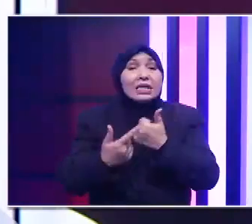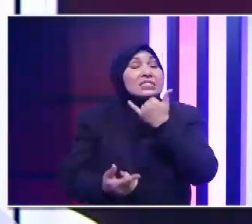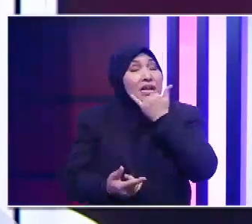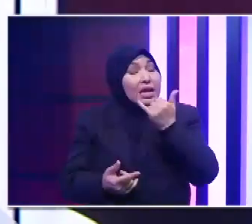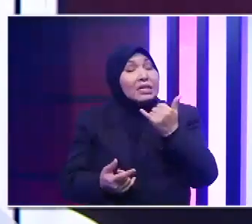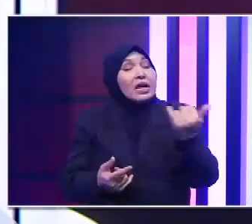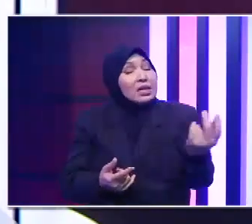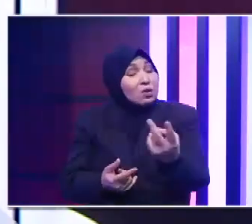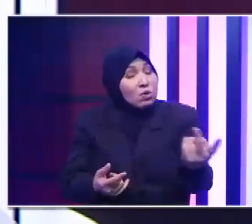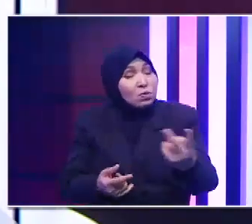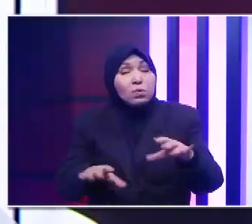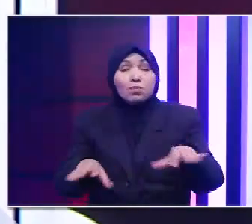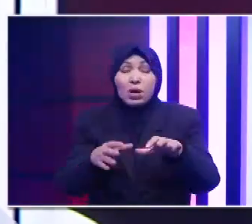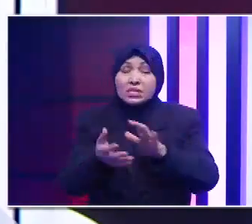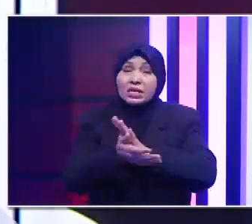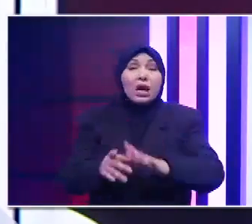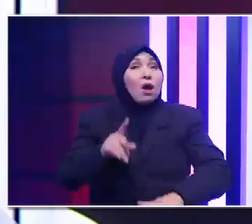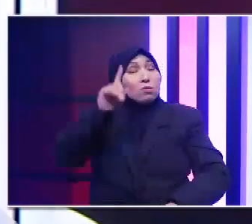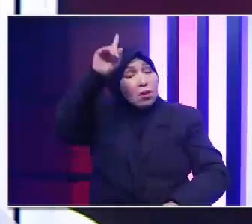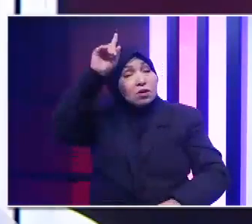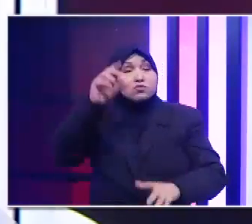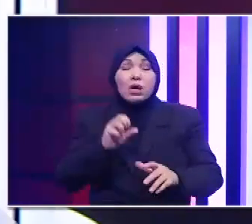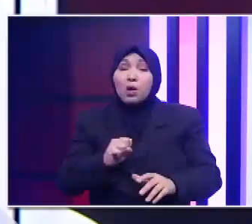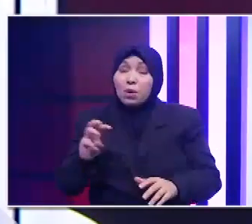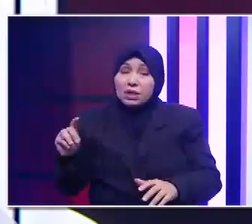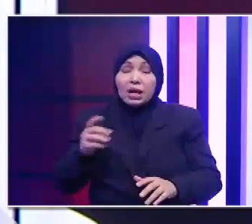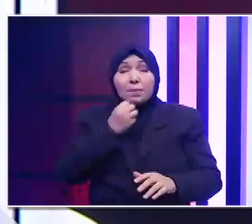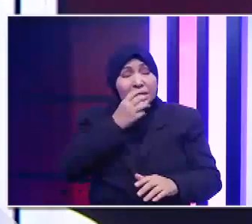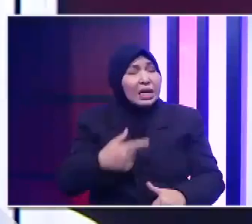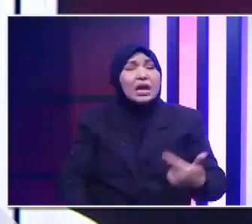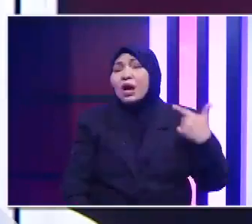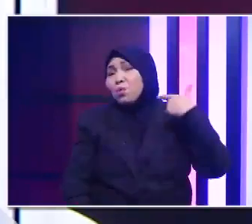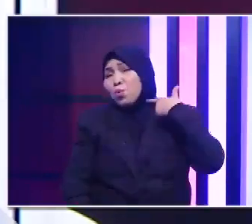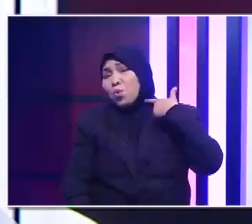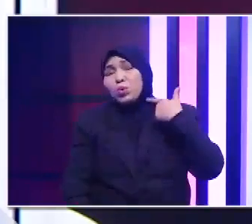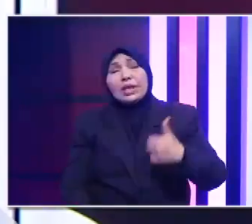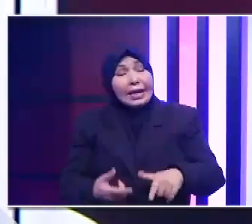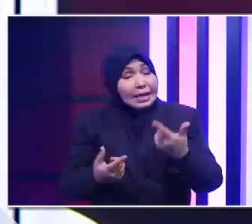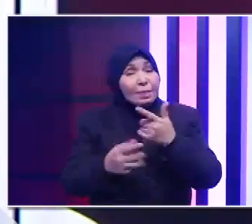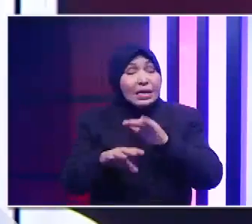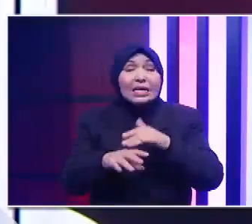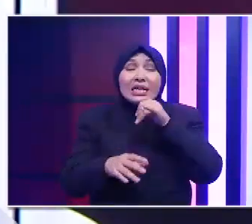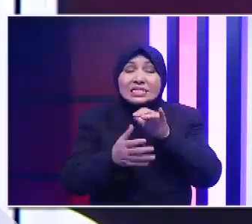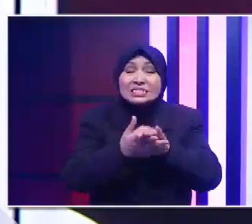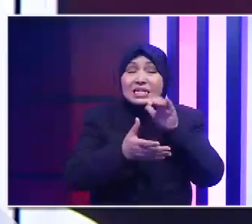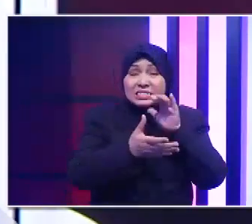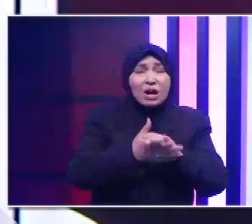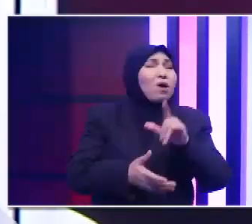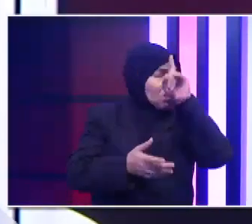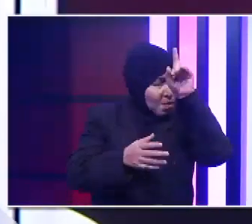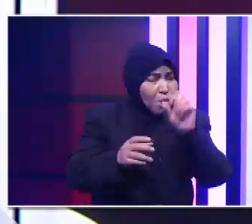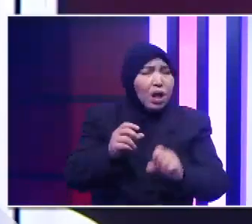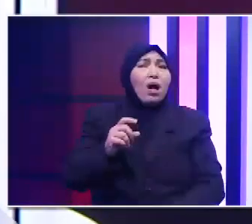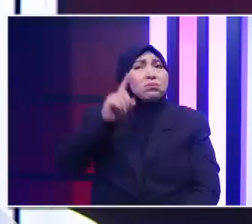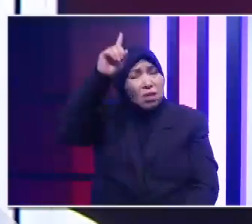maka Allah Subhanahu Wa Ta'ala kate di sini oke Ini adalah hutan kepada isi-isinya bisalah bahwa Allah boleh menggantikan